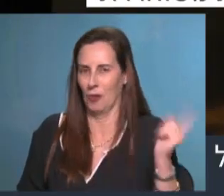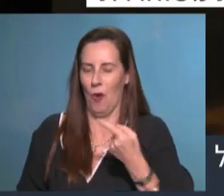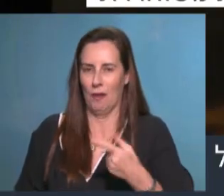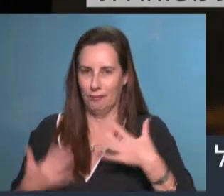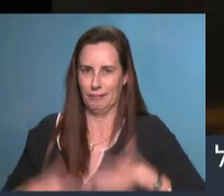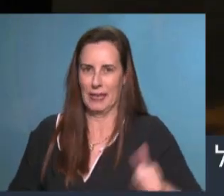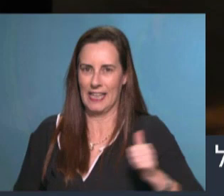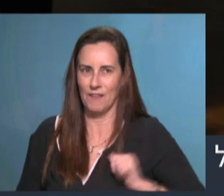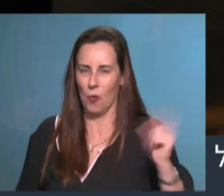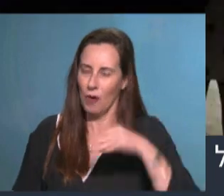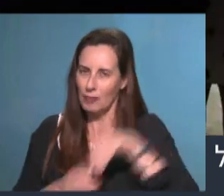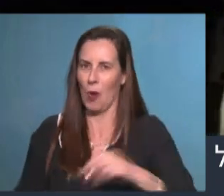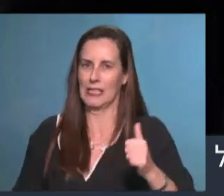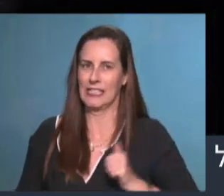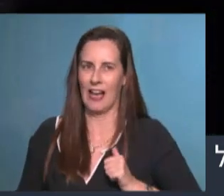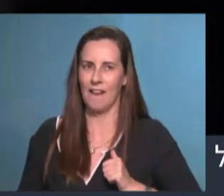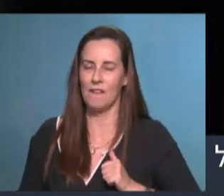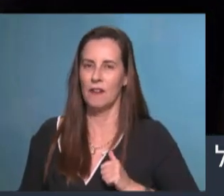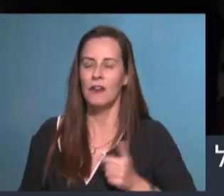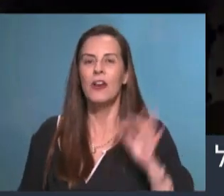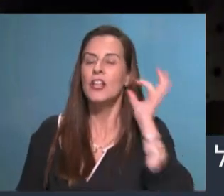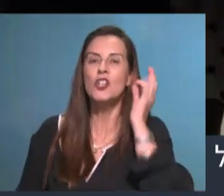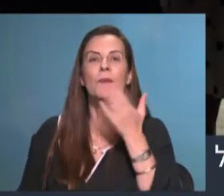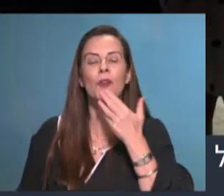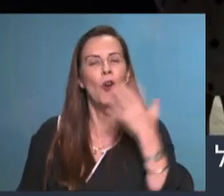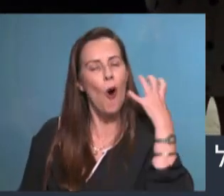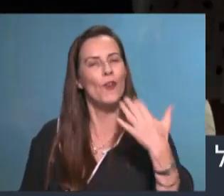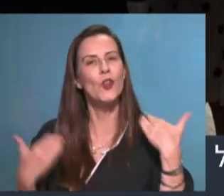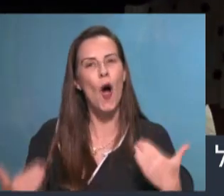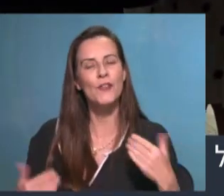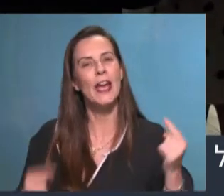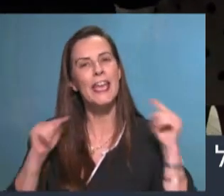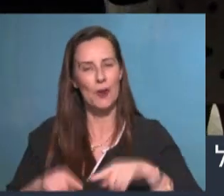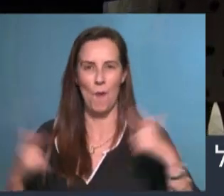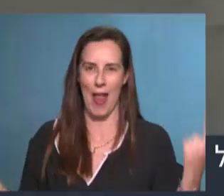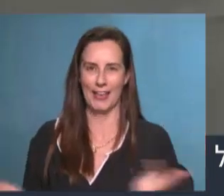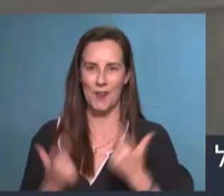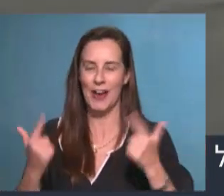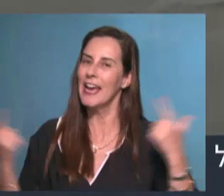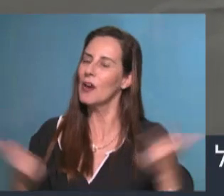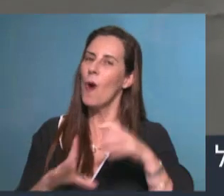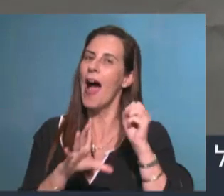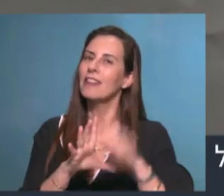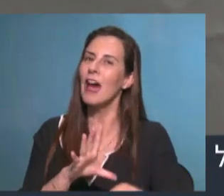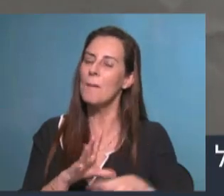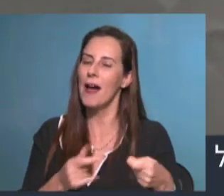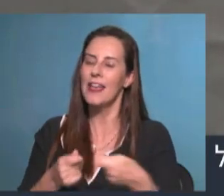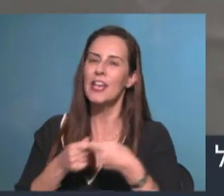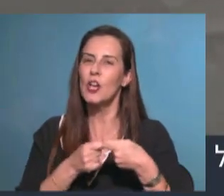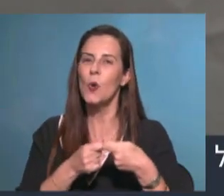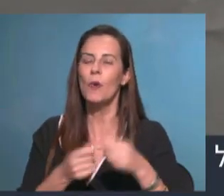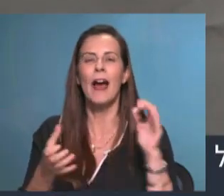מדים, כולנו משרתים בצבא. מאות נשים יהודיות חובבות אופנה הגיעו לאירוע הזה, אירוע התרמה של ארגון ידידי